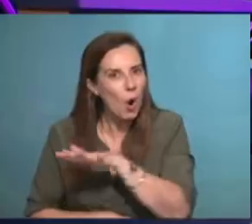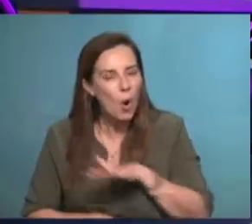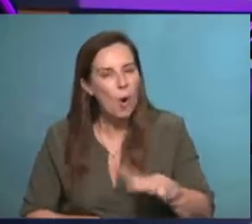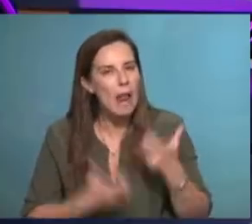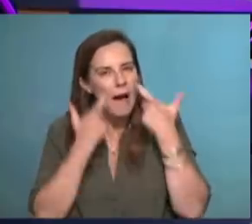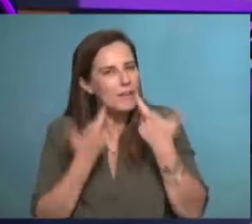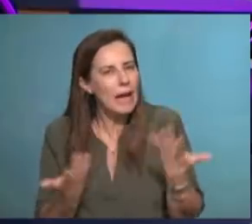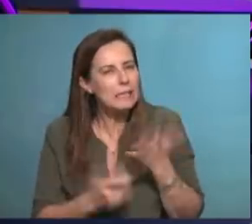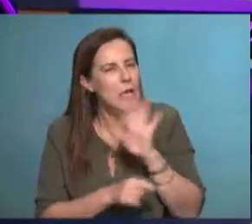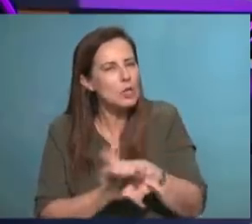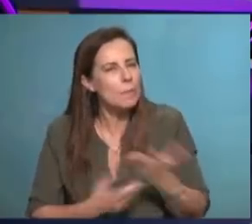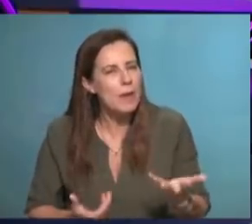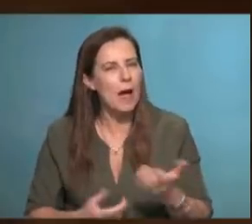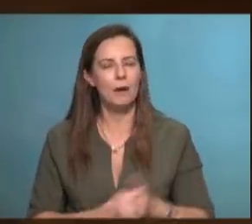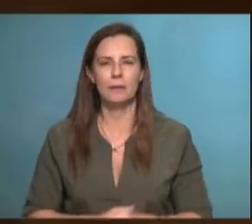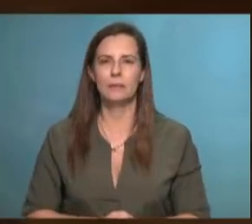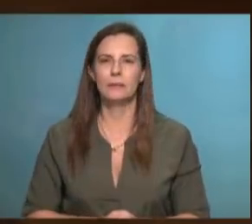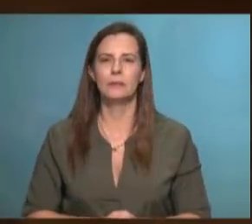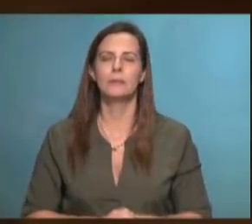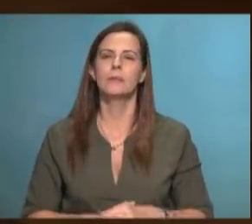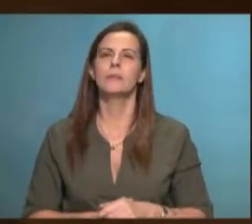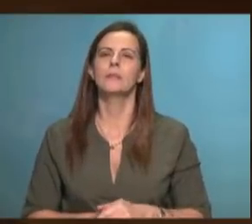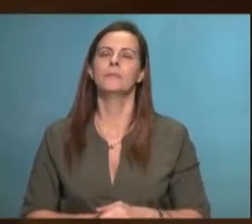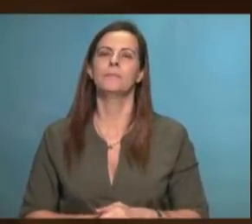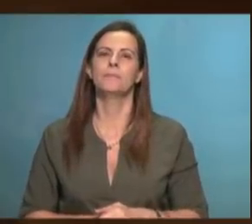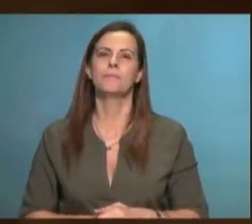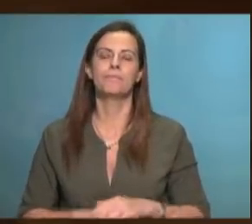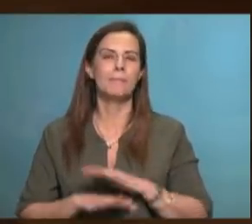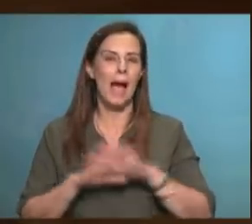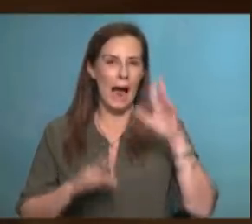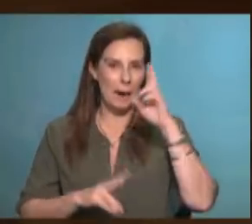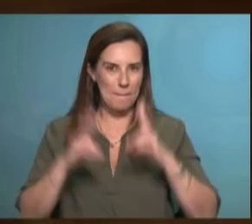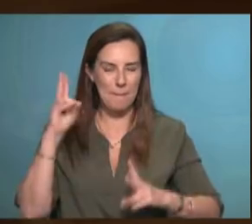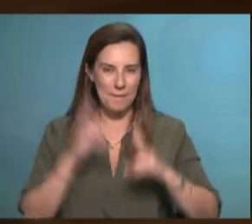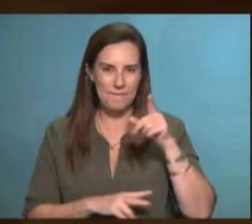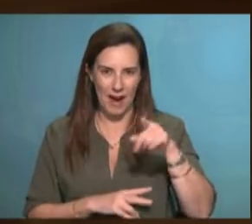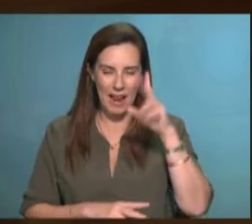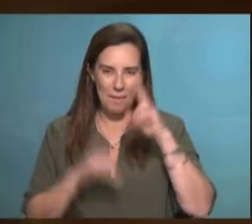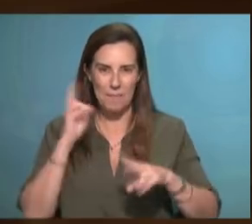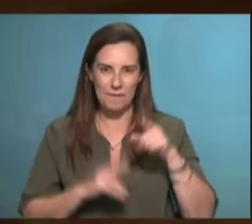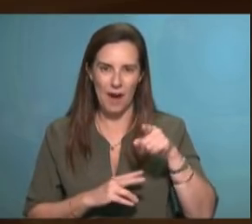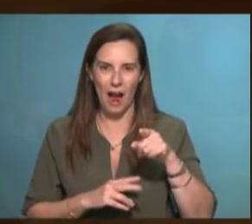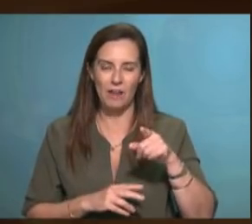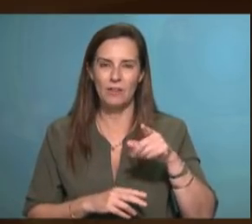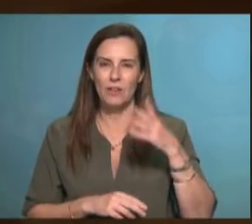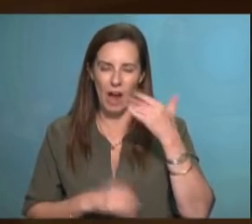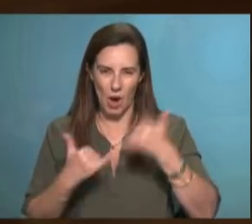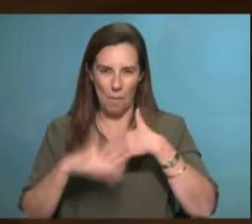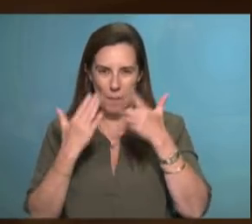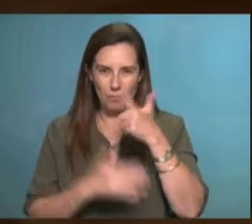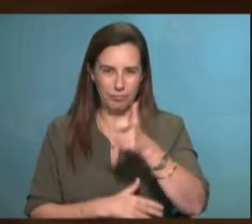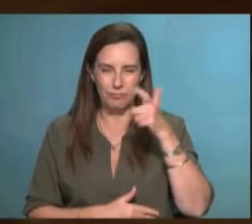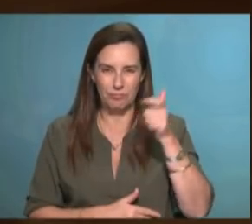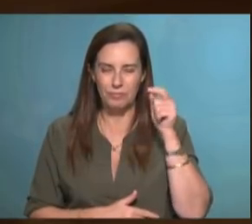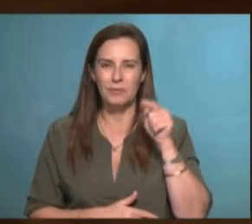בכלל? כן, קודם כל צריך להגיד שרק במפעל שמאחורינו, מפעל אלון, בו בוצע הבוקר הפיגוע